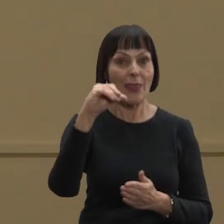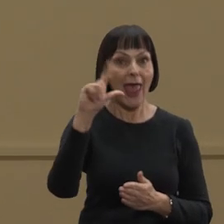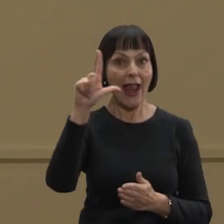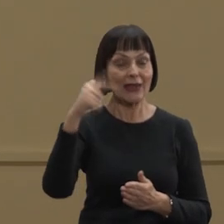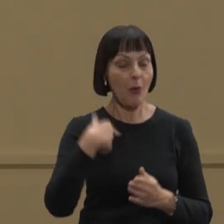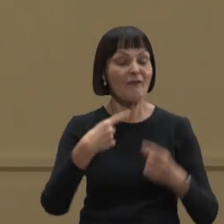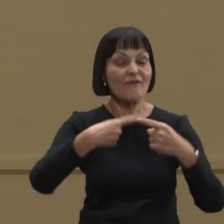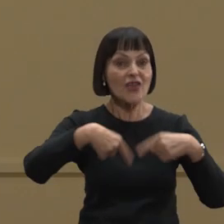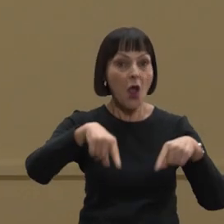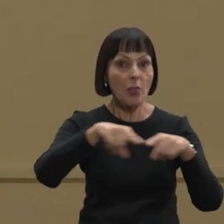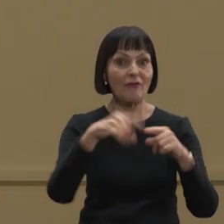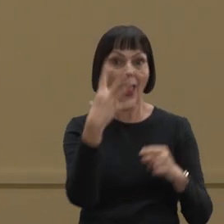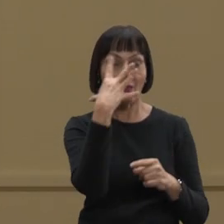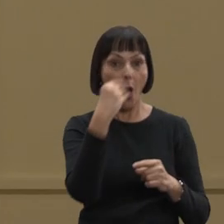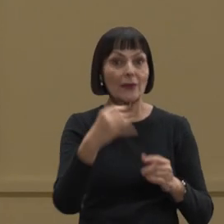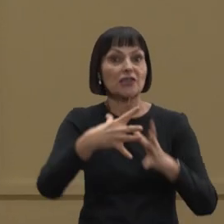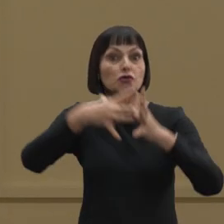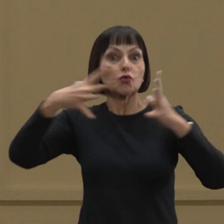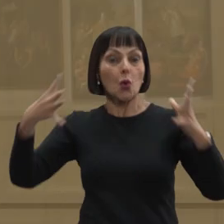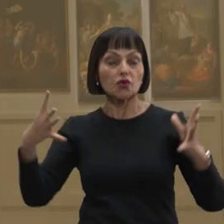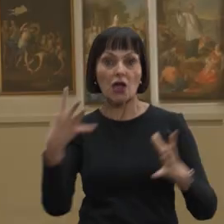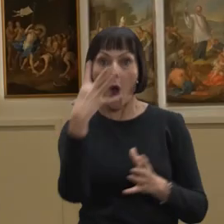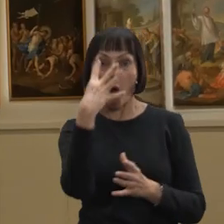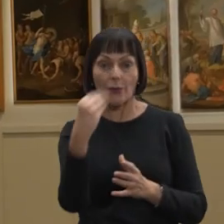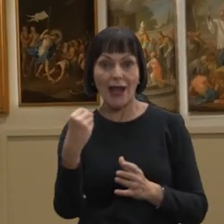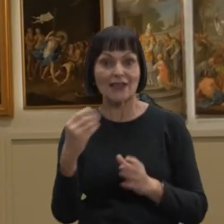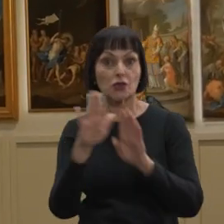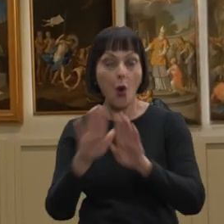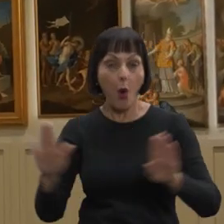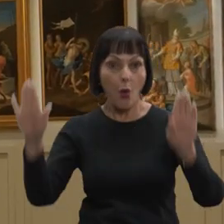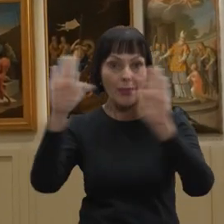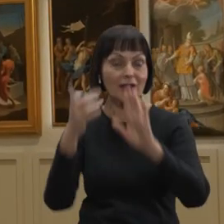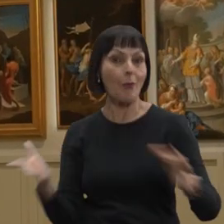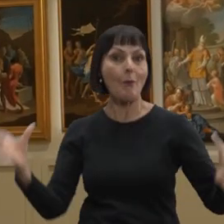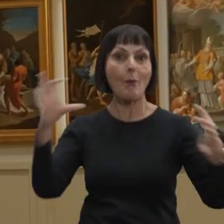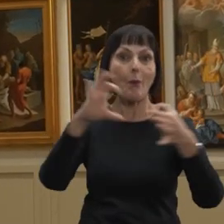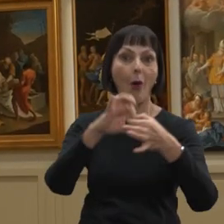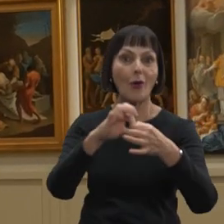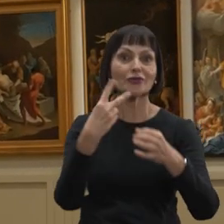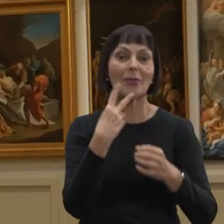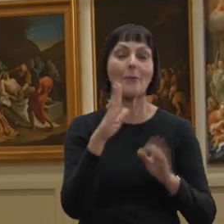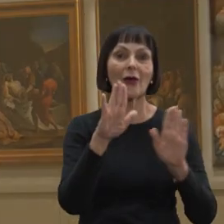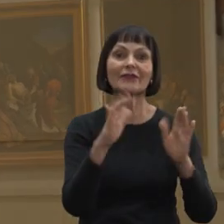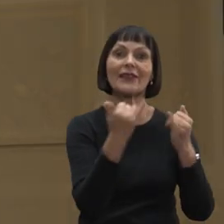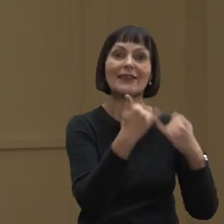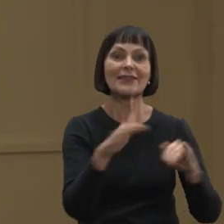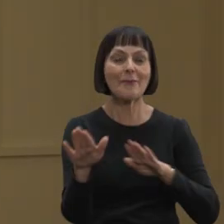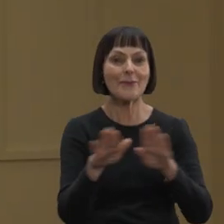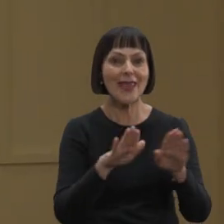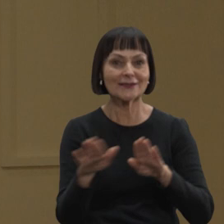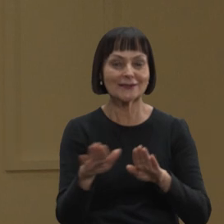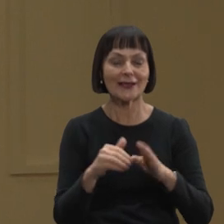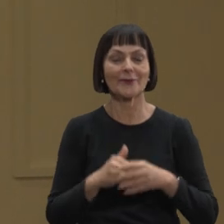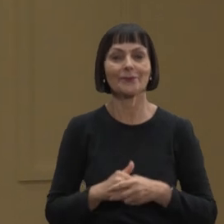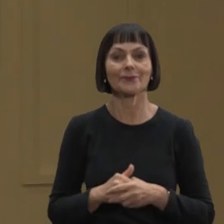które służyły do wykonywania obrazów wielkoformatowych, ołtarzowych, łączą się z pokazywanymi w innych